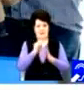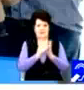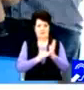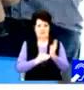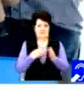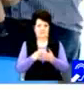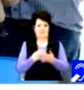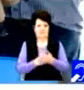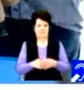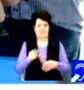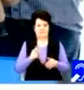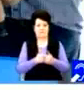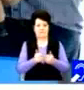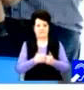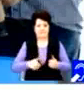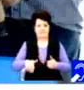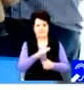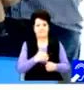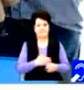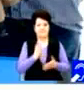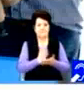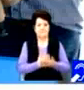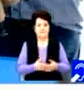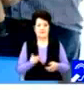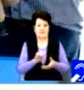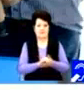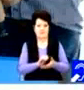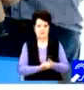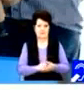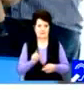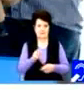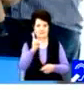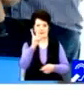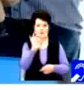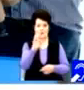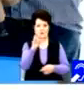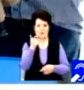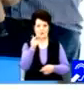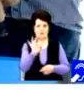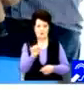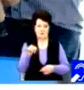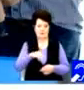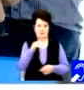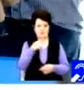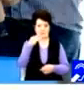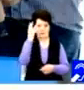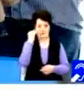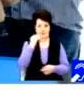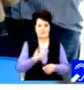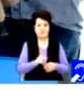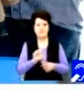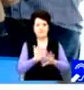de burse colegii noștri de la matinali au făcut cunoștință cu Sara o tânără din Congo ce a atas o în Republica Moldova aflăm din